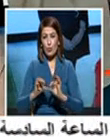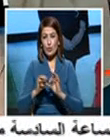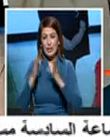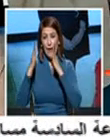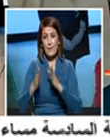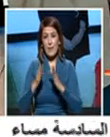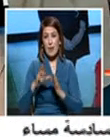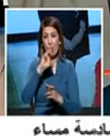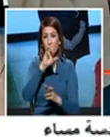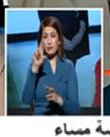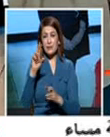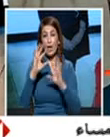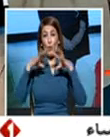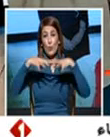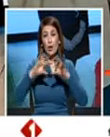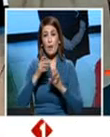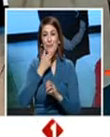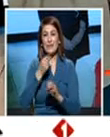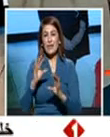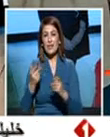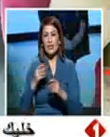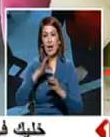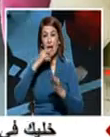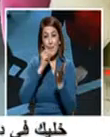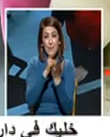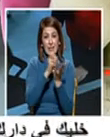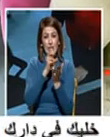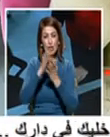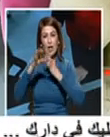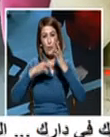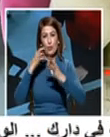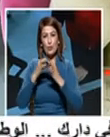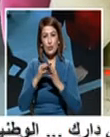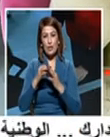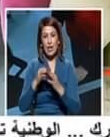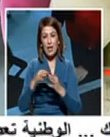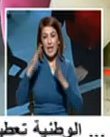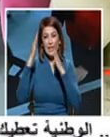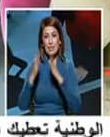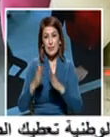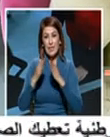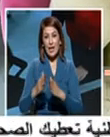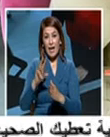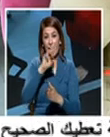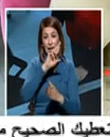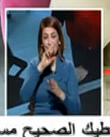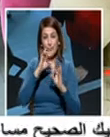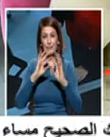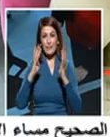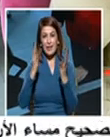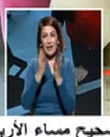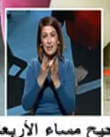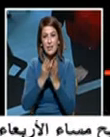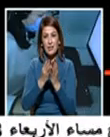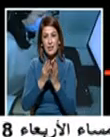للسبيطار. الميساج اللي نجموا نوصلوه اللي المستشفى نتاع الرازي محلول ماهوش مسكر، يعني اللي الناس اللي